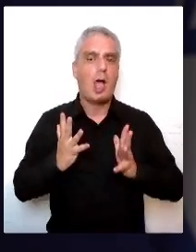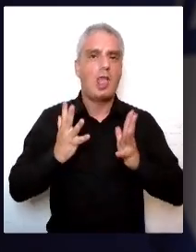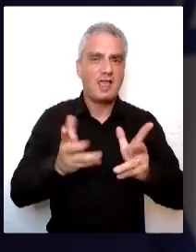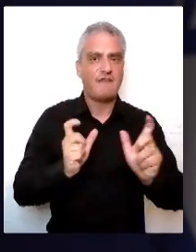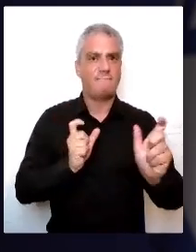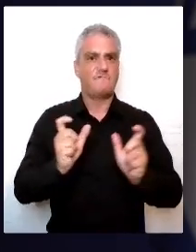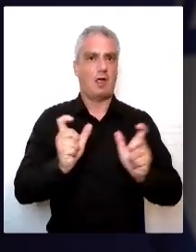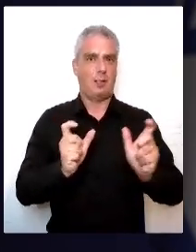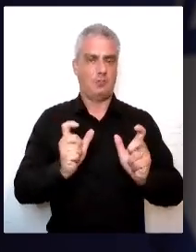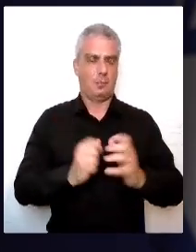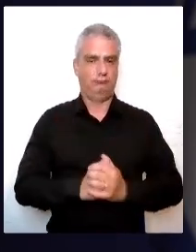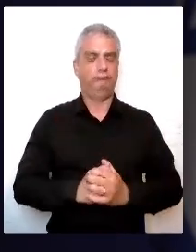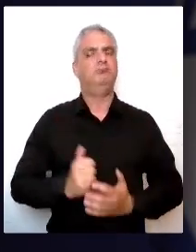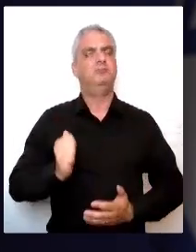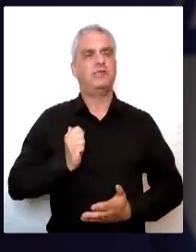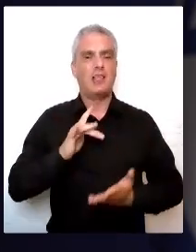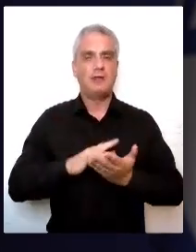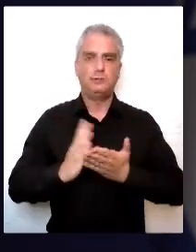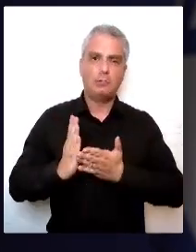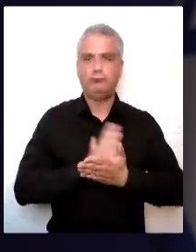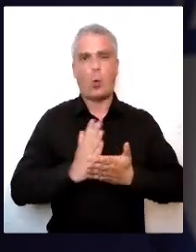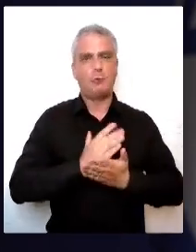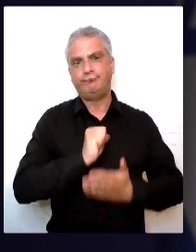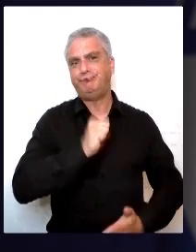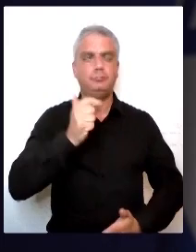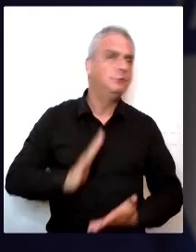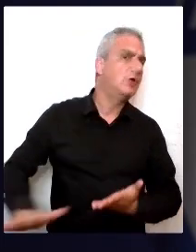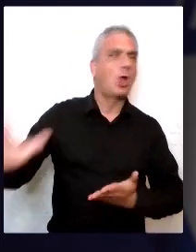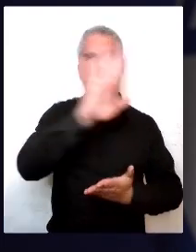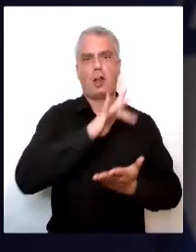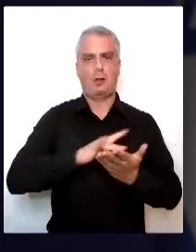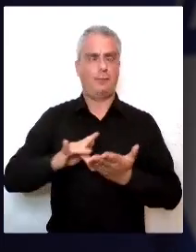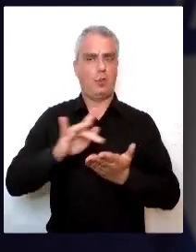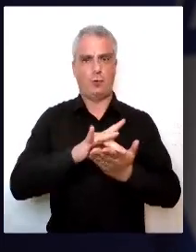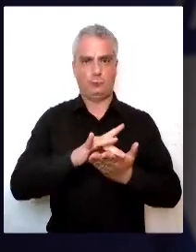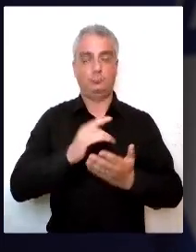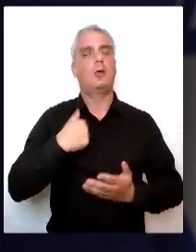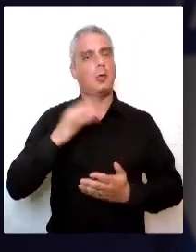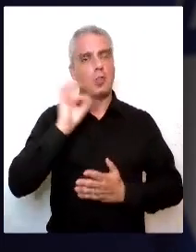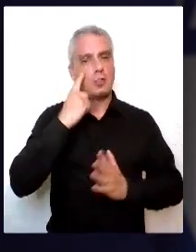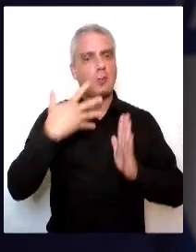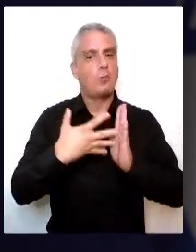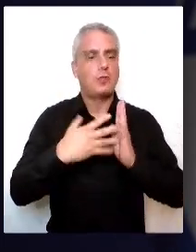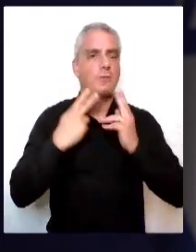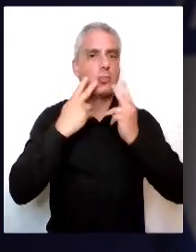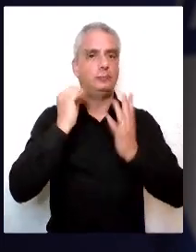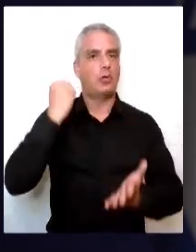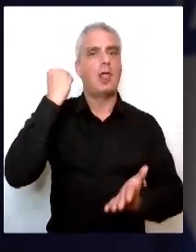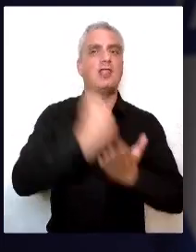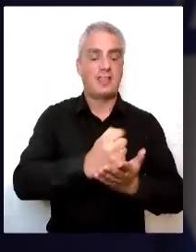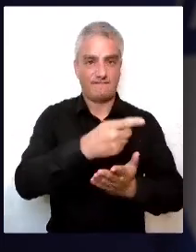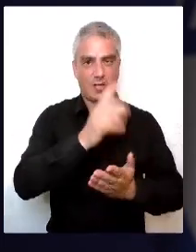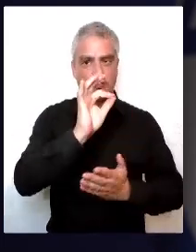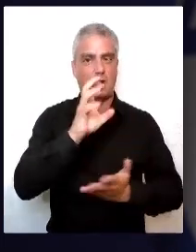וההגנה צהל נמצא במוכנות סי בכל הגזרות אנחנו עדיין בודקים את תוצאות התקיפה של